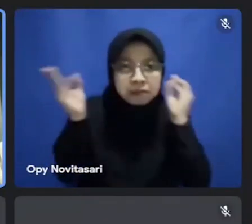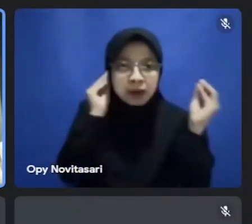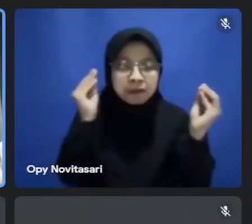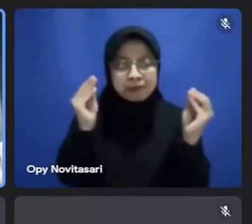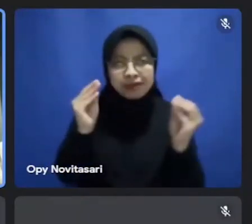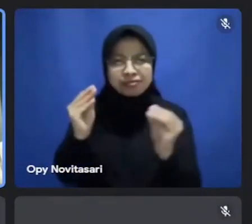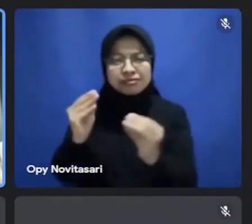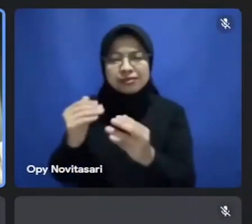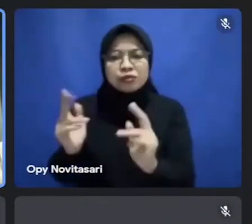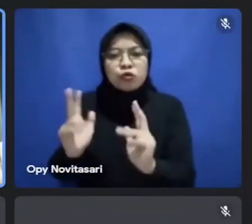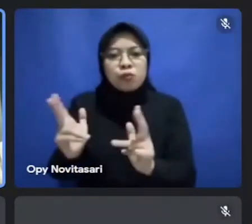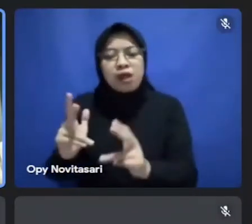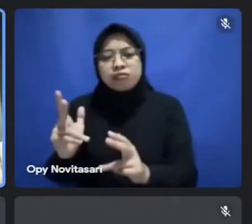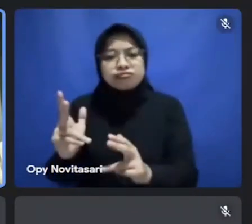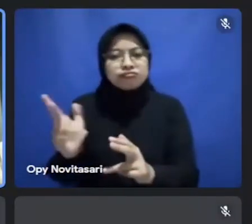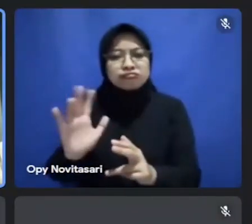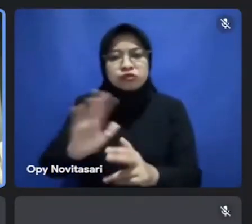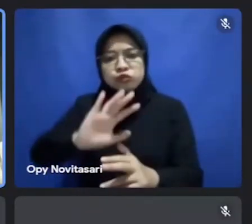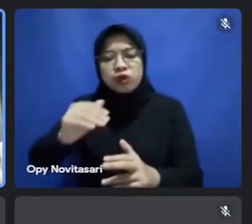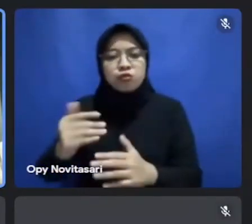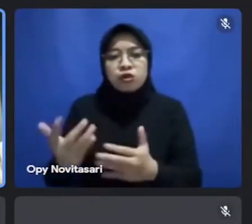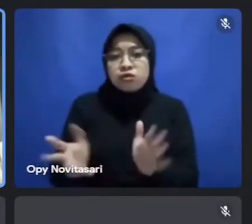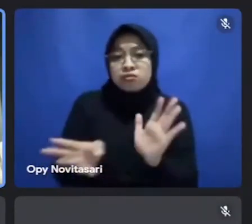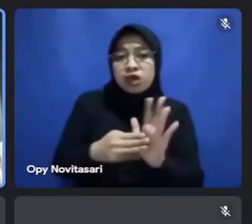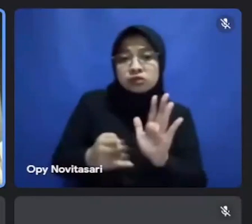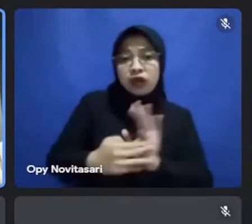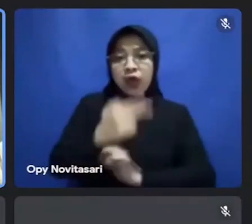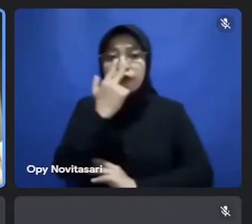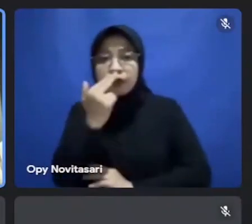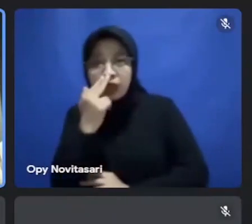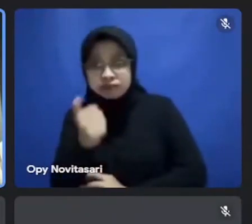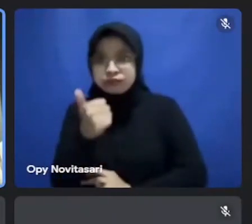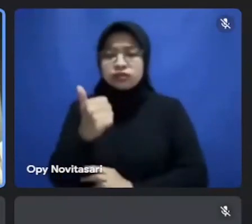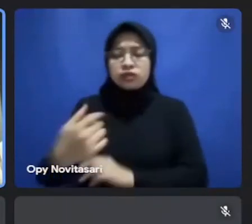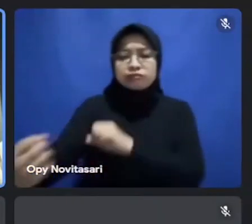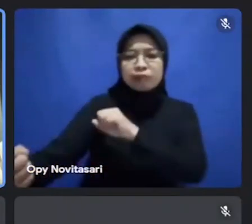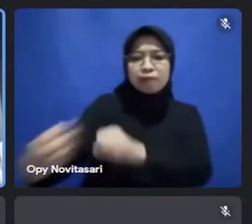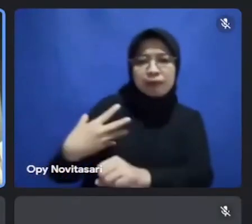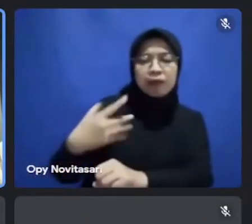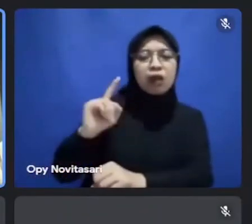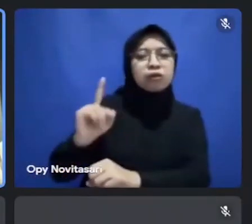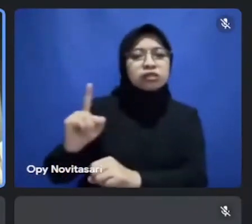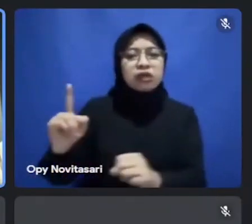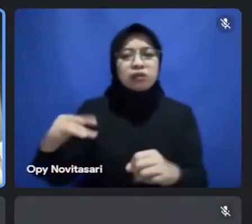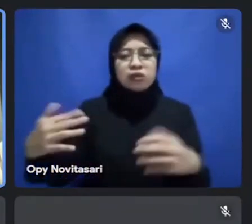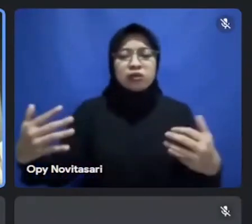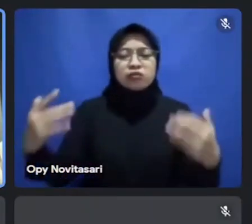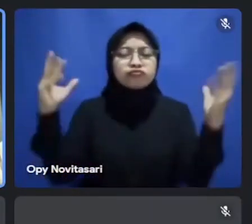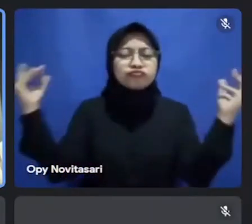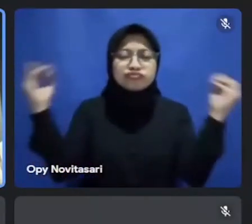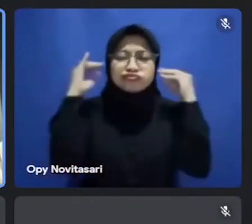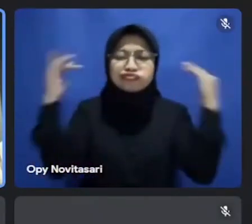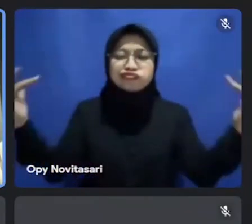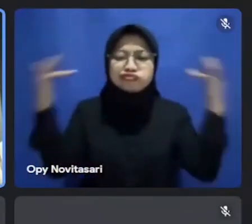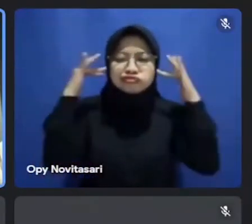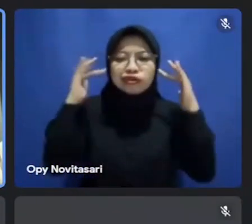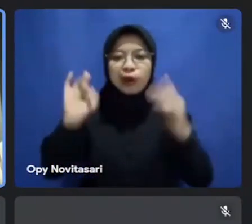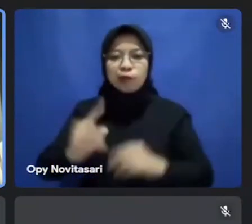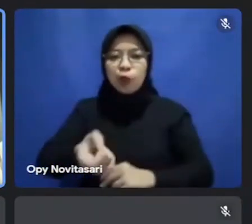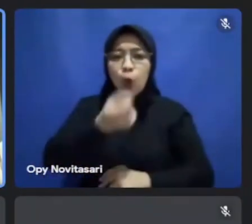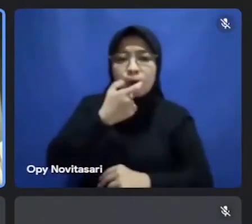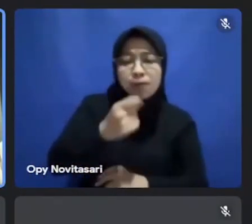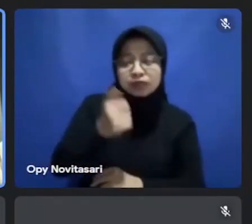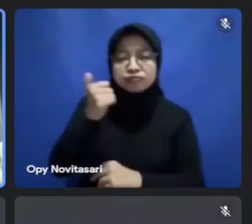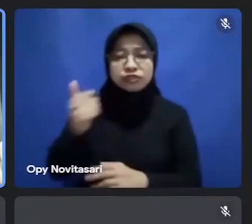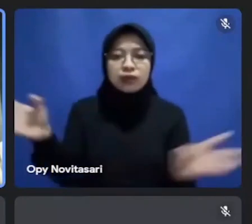sungguh normal dari mulai karena pilek menguap paparan kebisingan konsumsi obat hingga